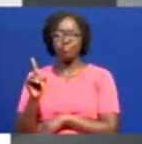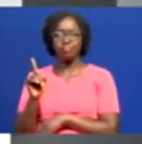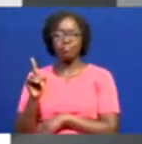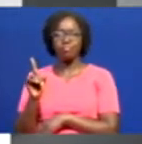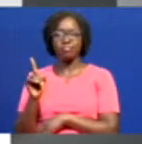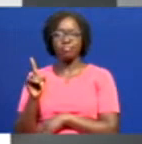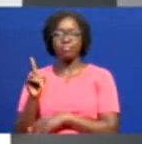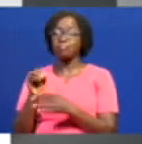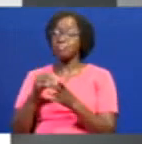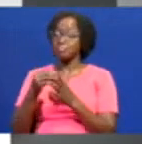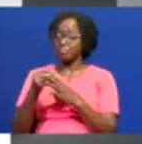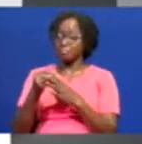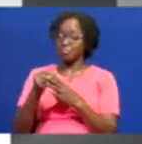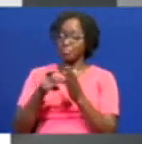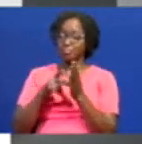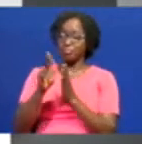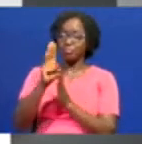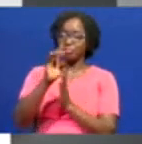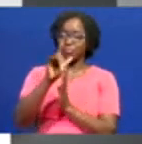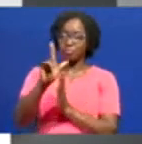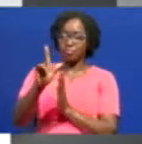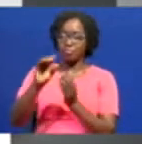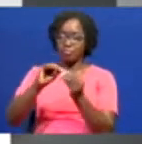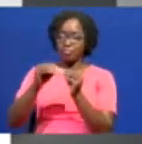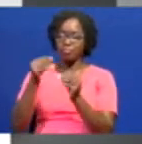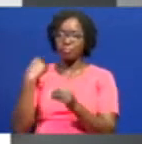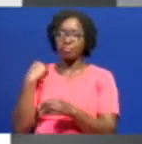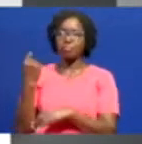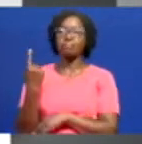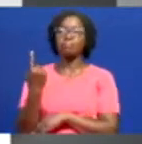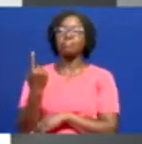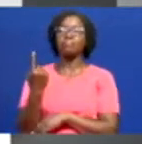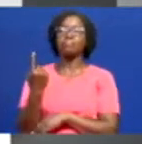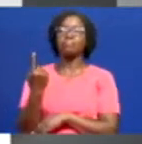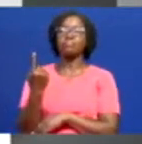0708-63-94-78 ama kupitia paybill namba